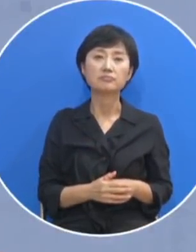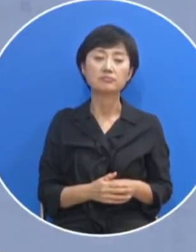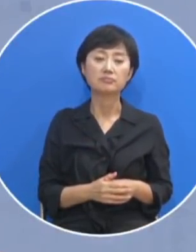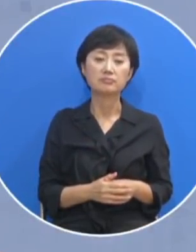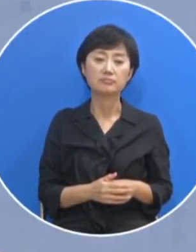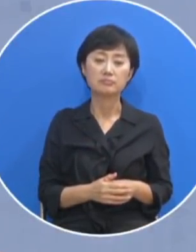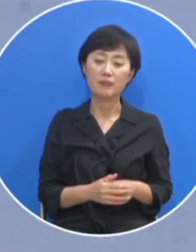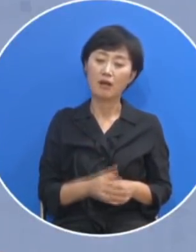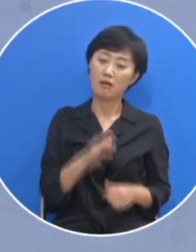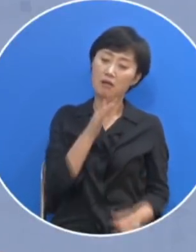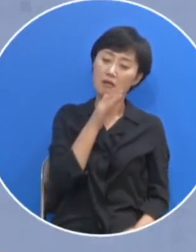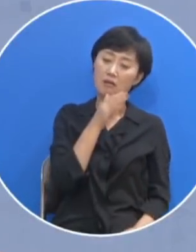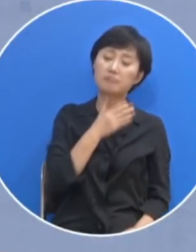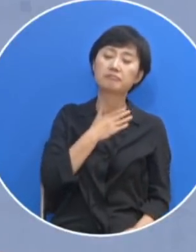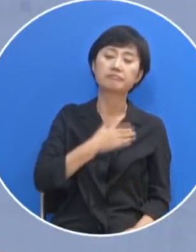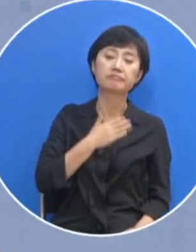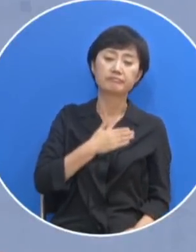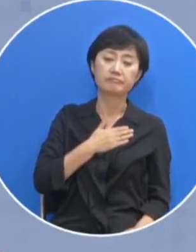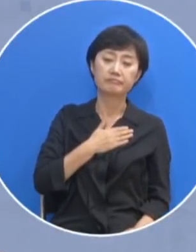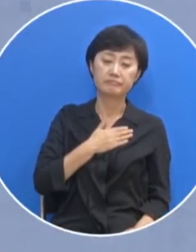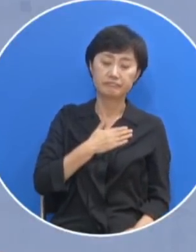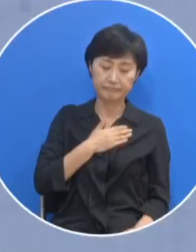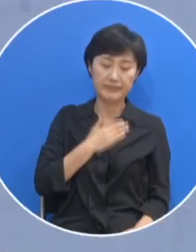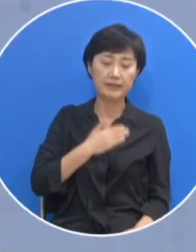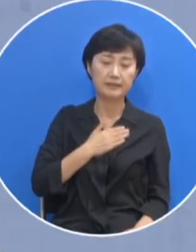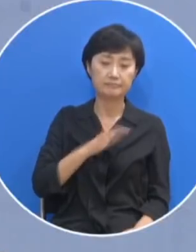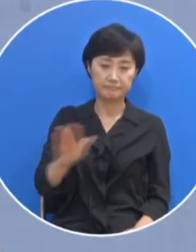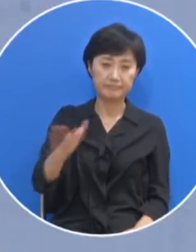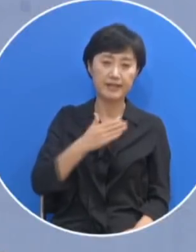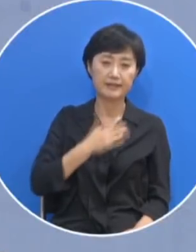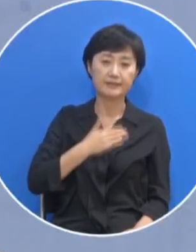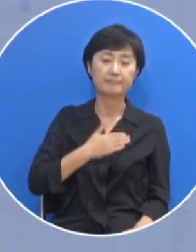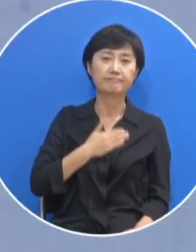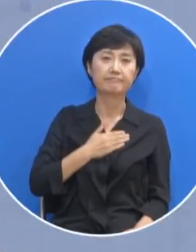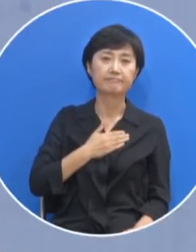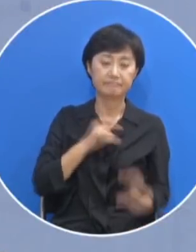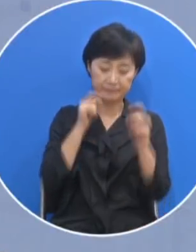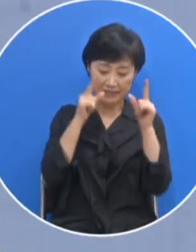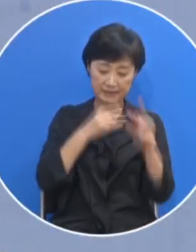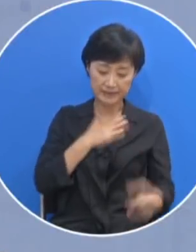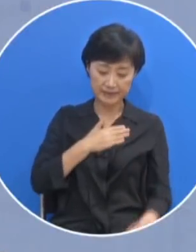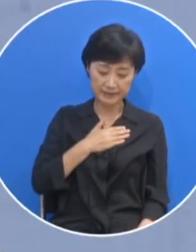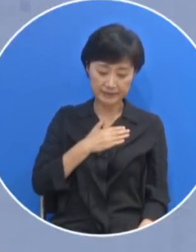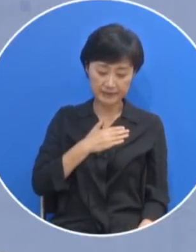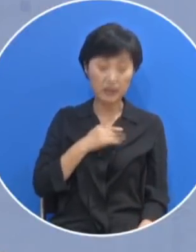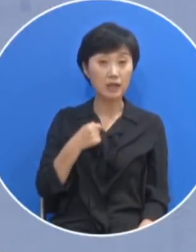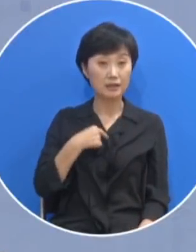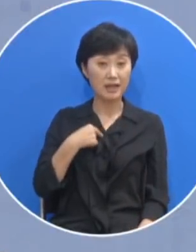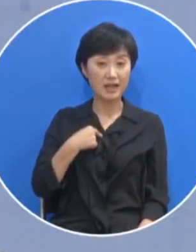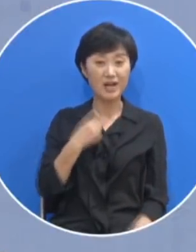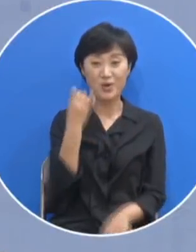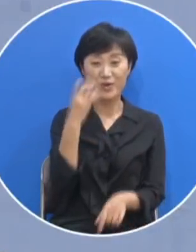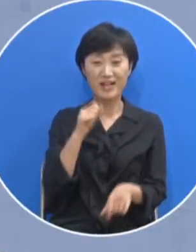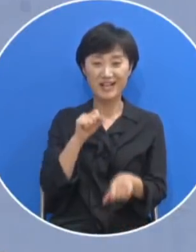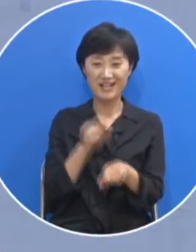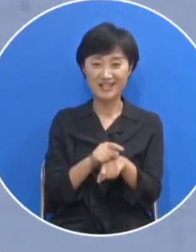그렇구나 해봐 이렇게 좀 바뀌어 들었어요 앱이 말살 그랬구나 난 좀 숨기기